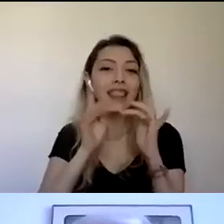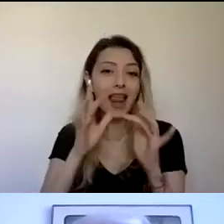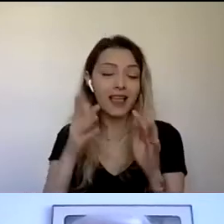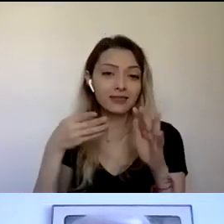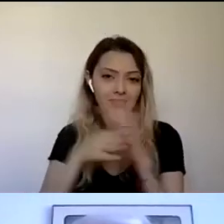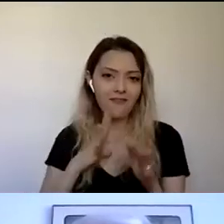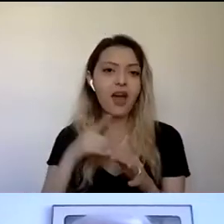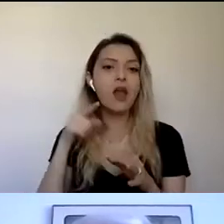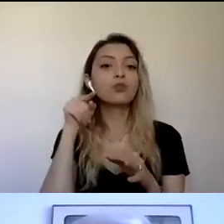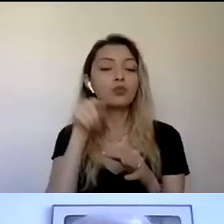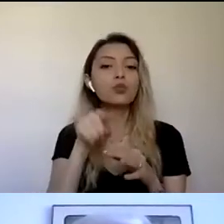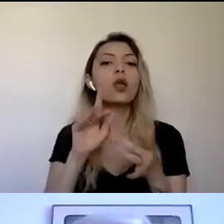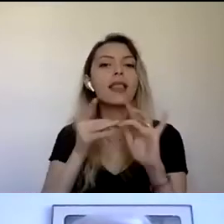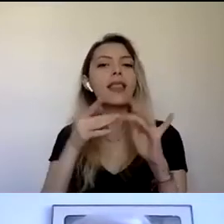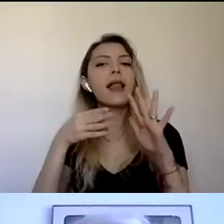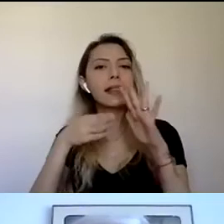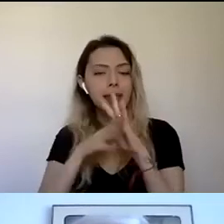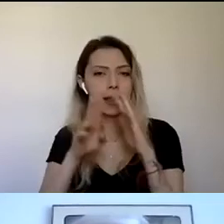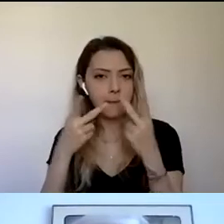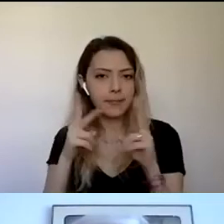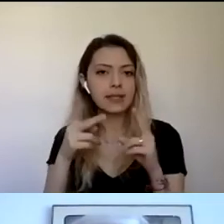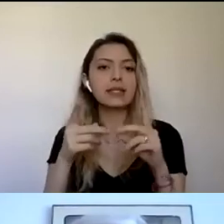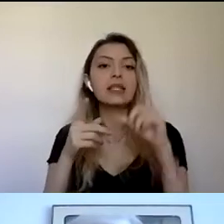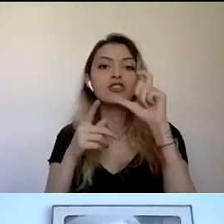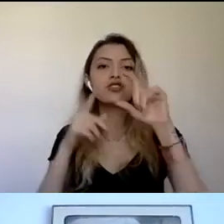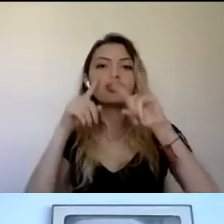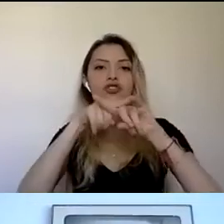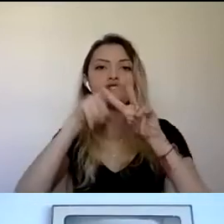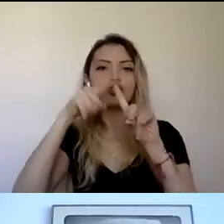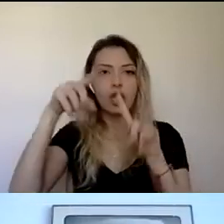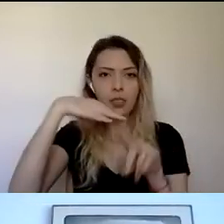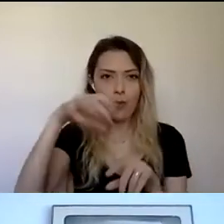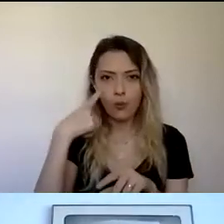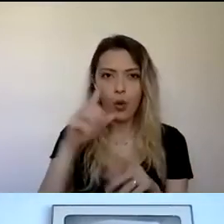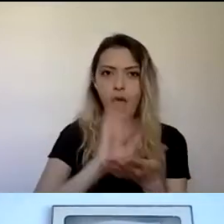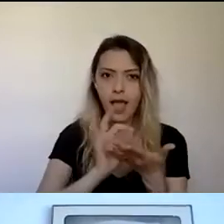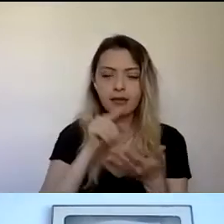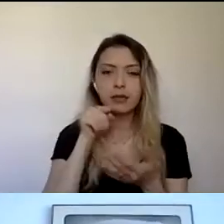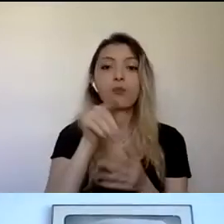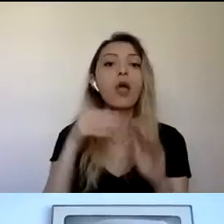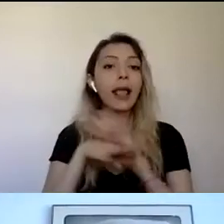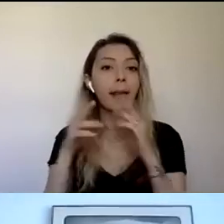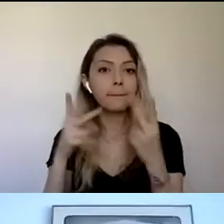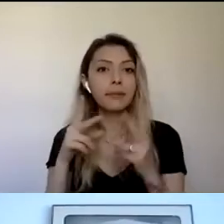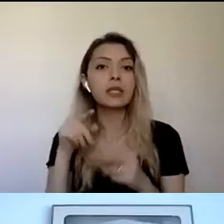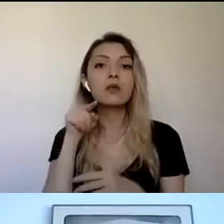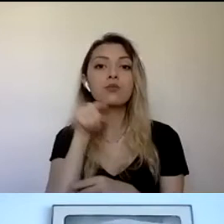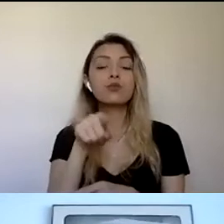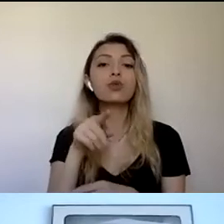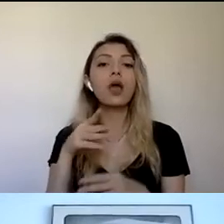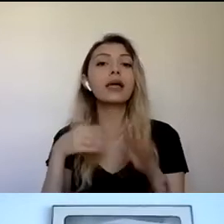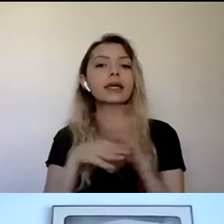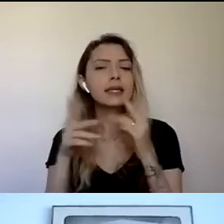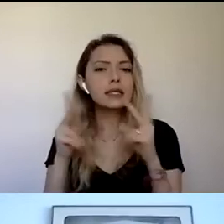www.insanhaklariizleme.org. Burada hem insan hakları ile ilgili Türkiye'de hazırlanmış raporlar, izleme raporları,